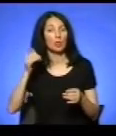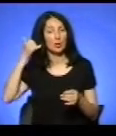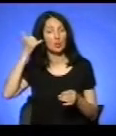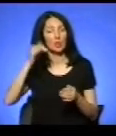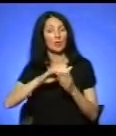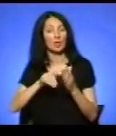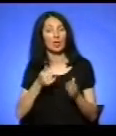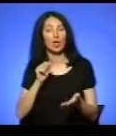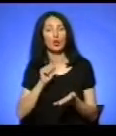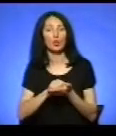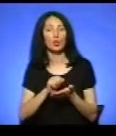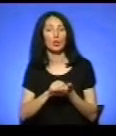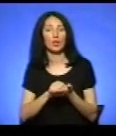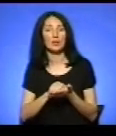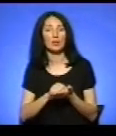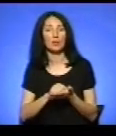документація,